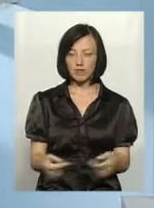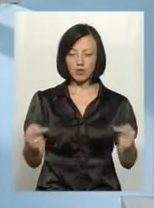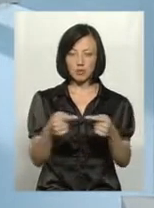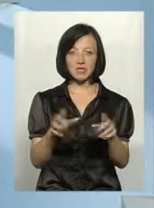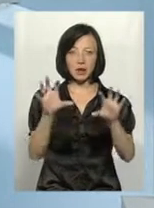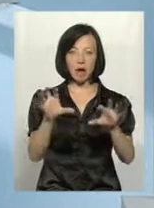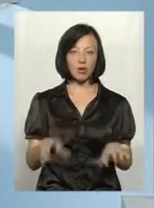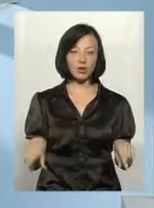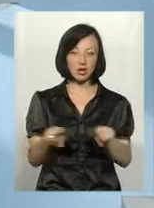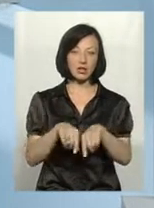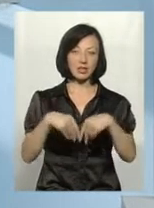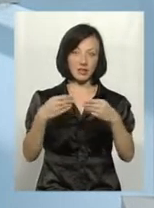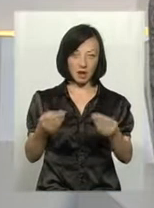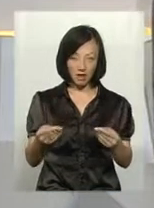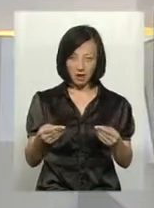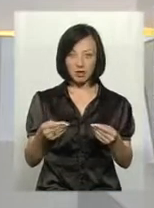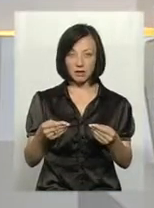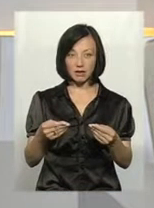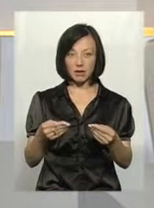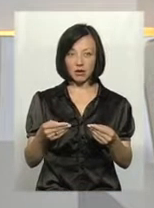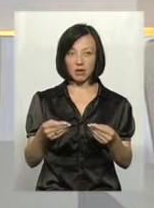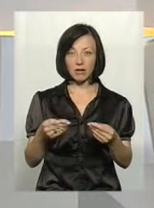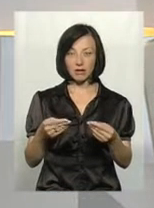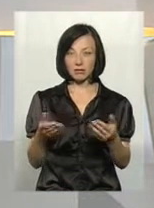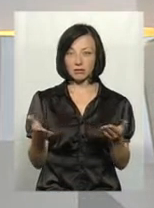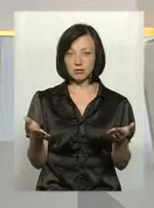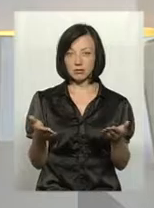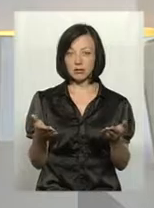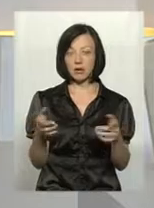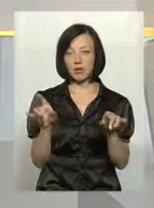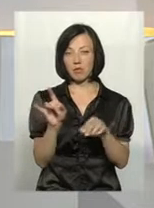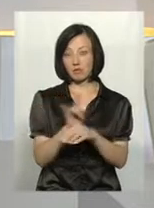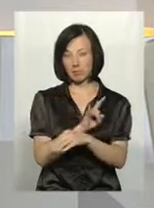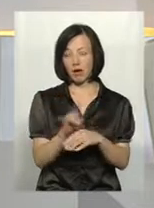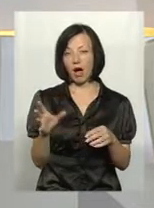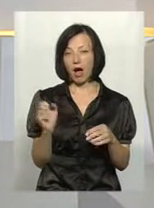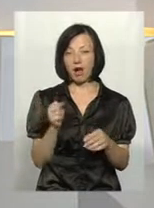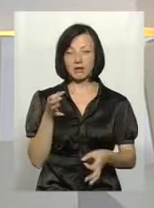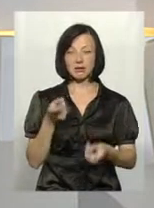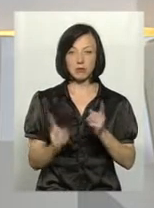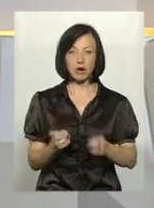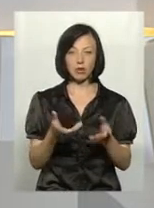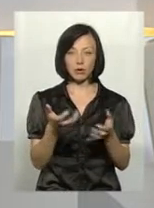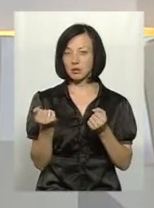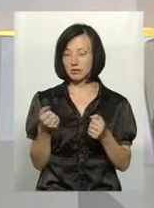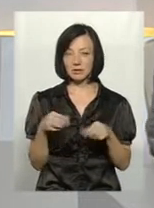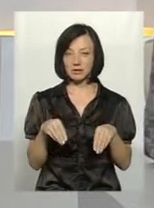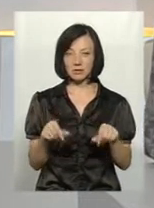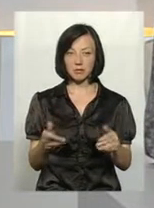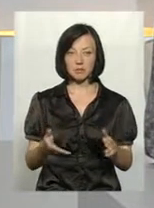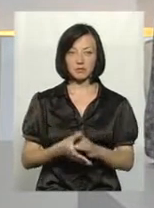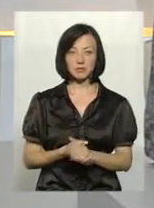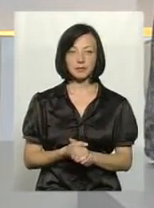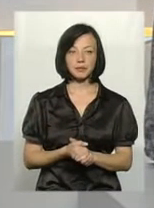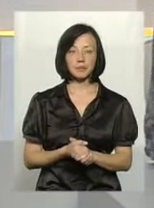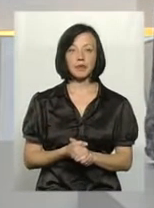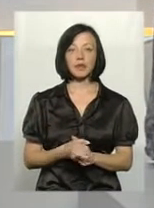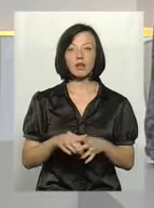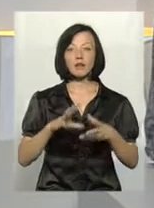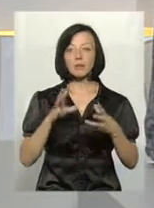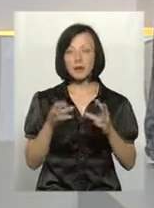законодавства, їм начебто дали оту, як ви кажете, обгортку. Ілюзію цукерки, а насправді отримати і реалізувати своє право вони не можуть? В